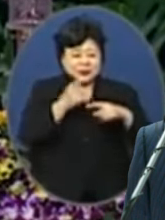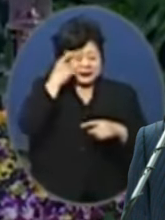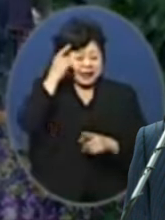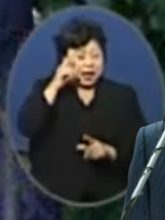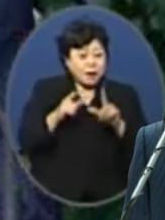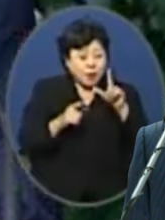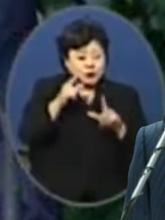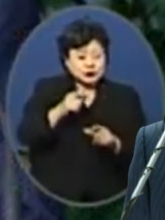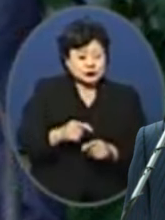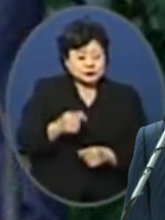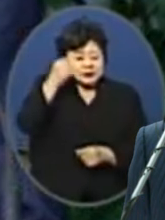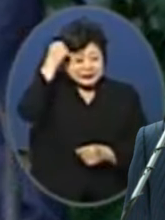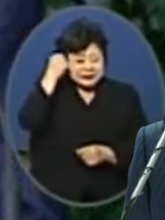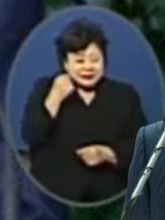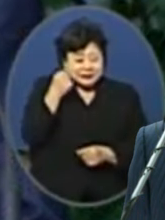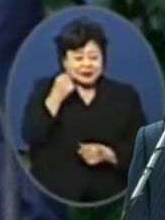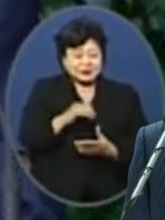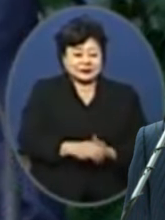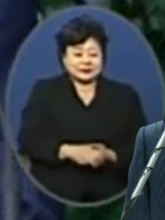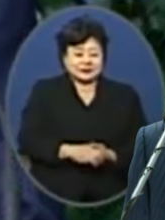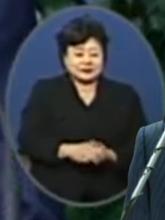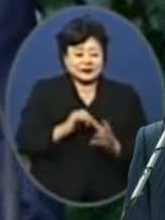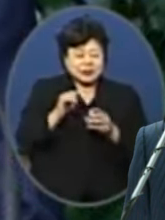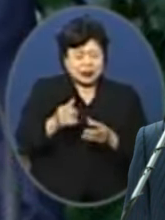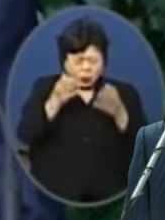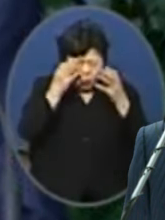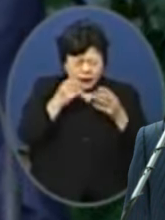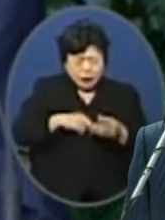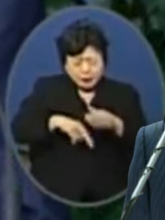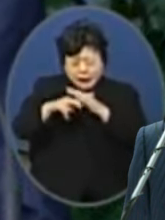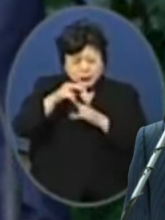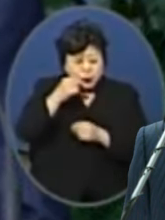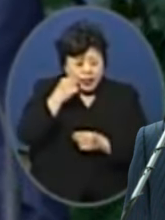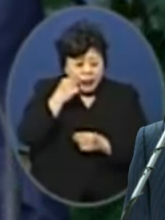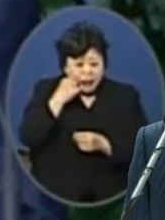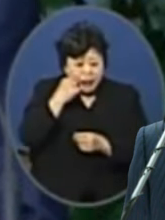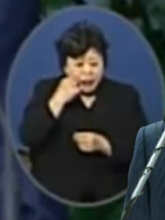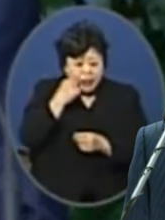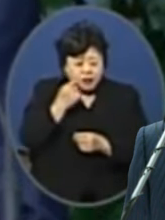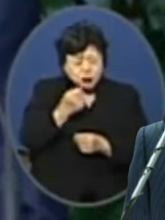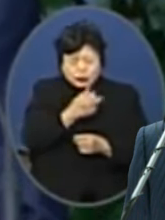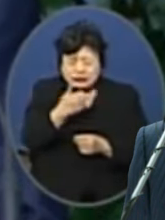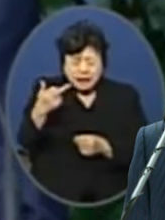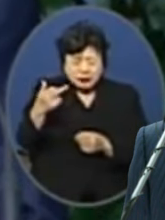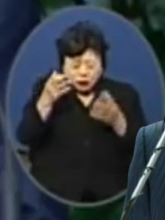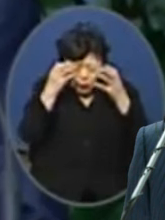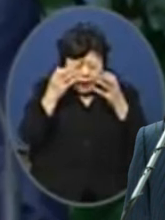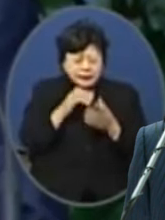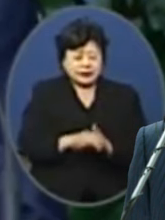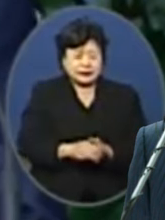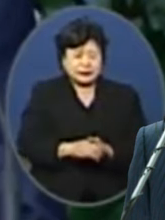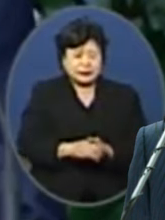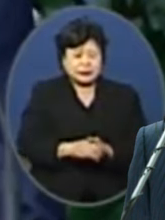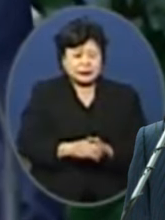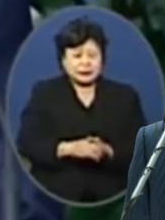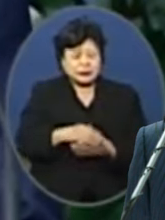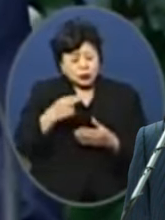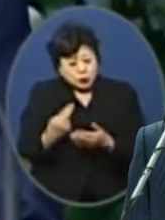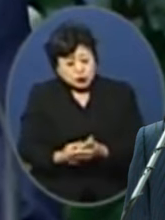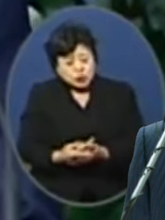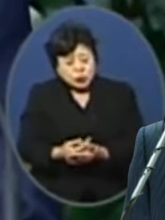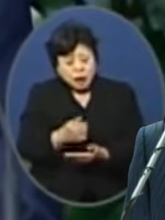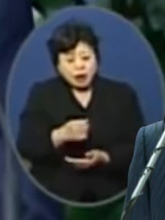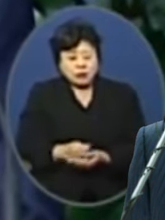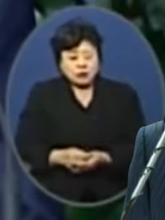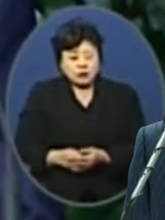태도를 지 마시기 바랍니다이 세상에 고난은 피할 수가 없습니다 크고 작은 고난은 림돌이 되기도 하고